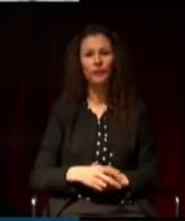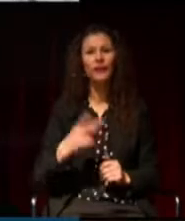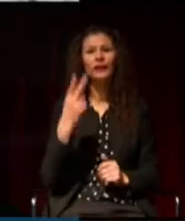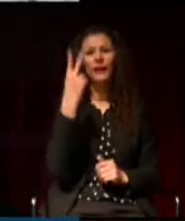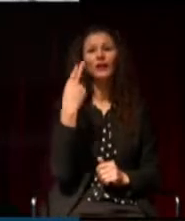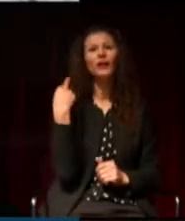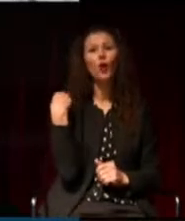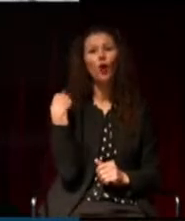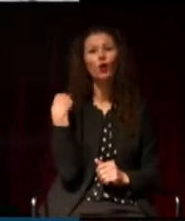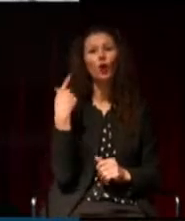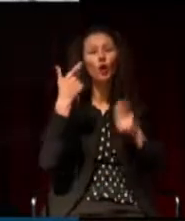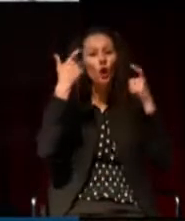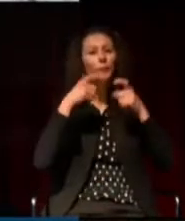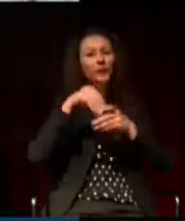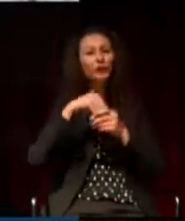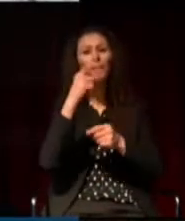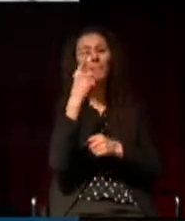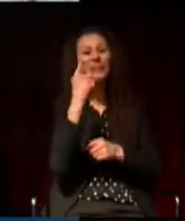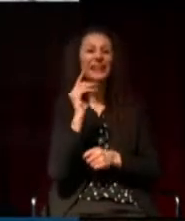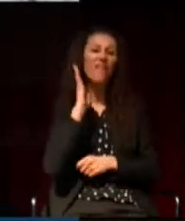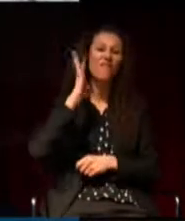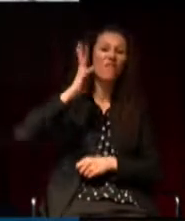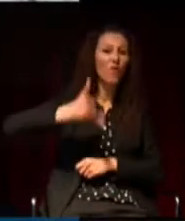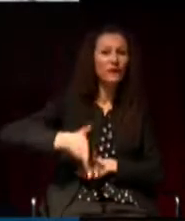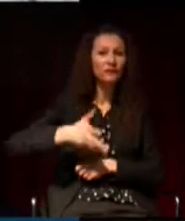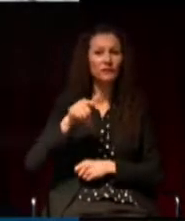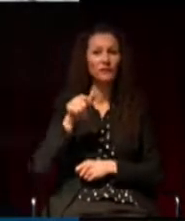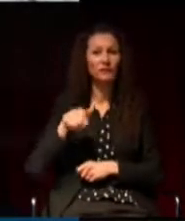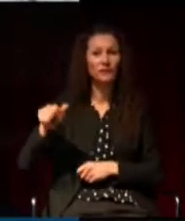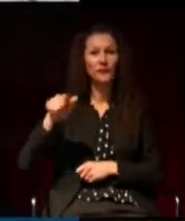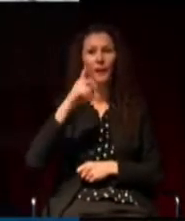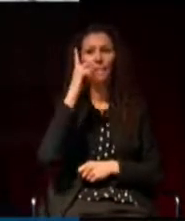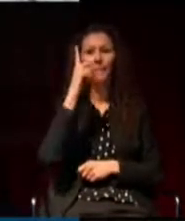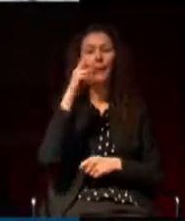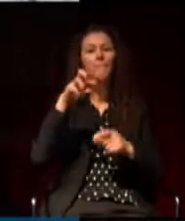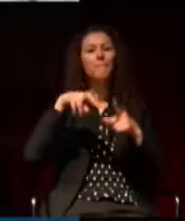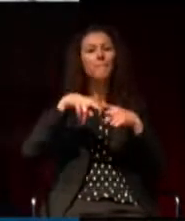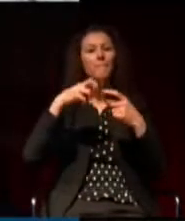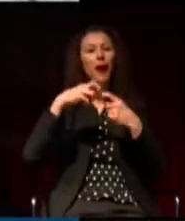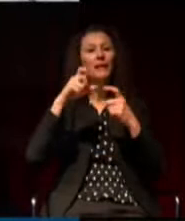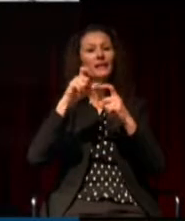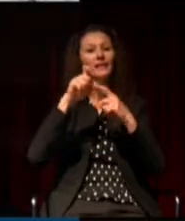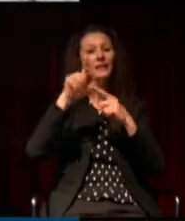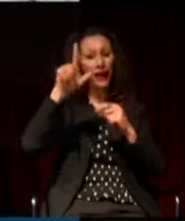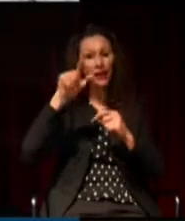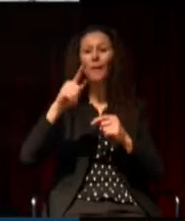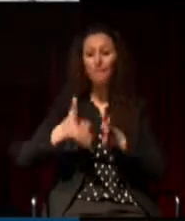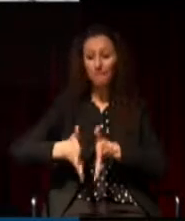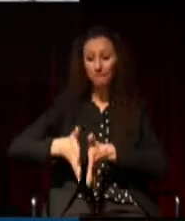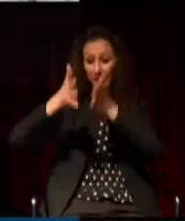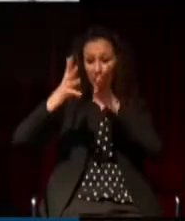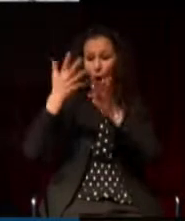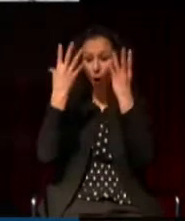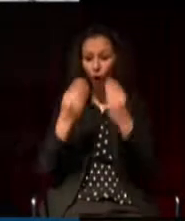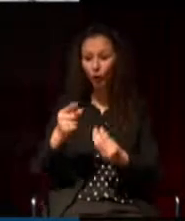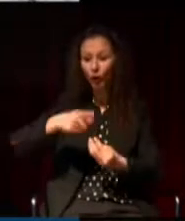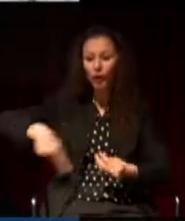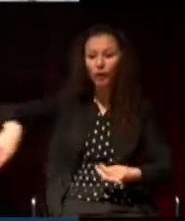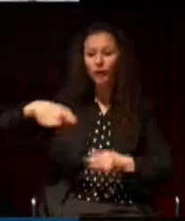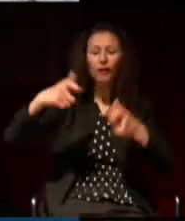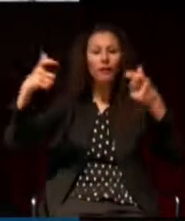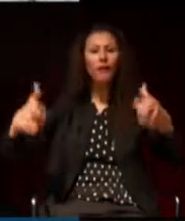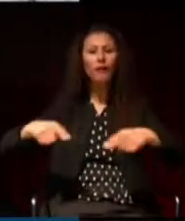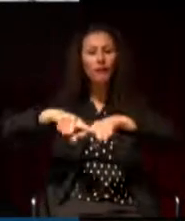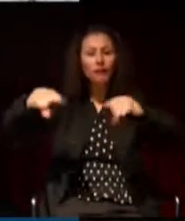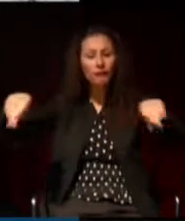7 nolu hükümde birden fazla bir parselde birden fazla binanın olduğu